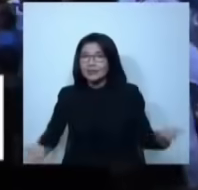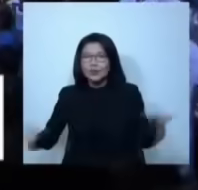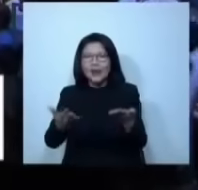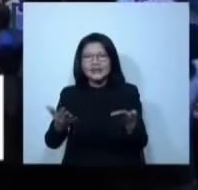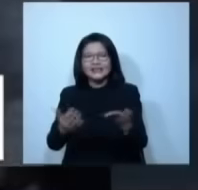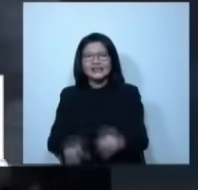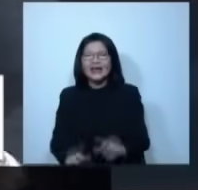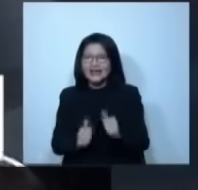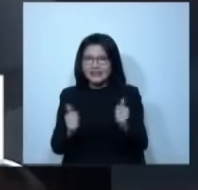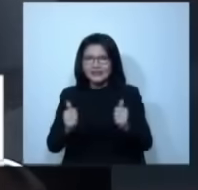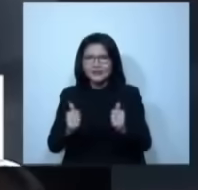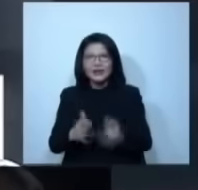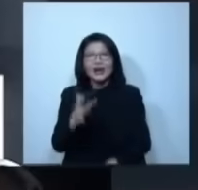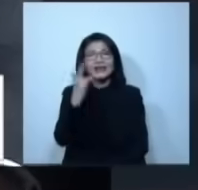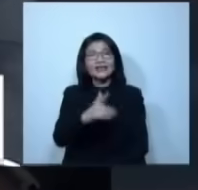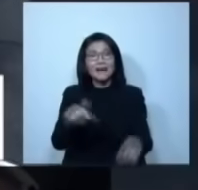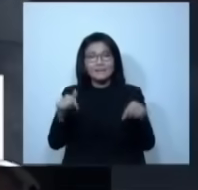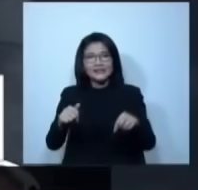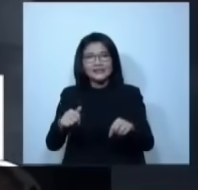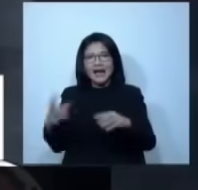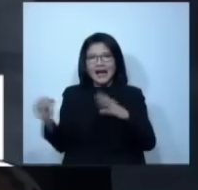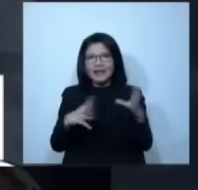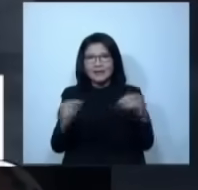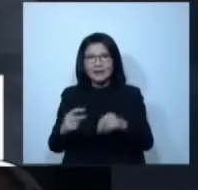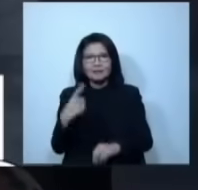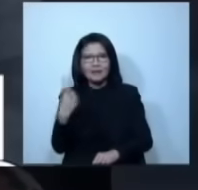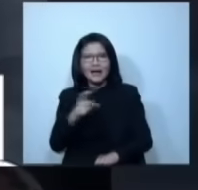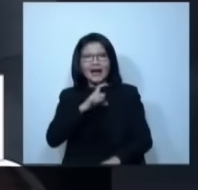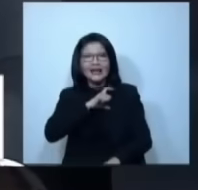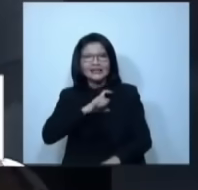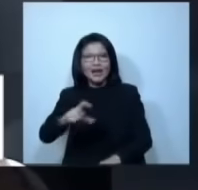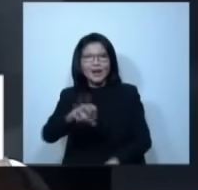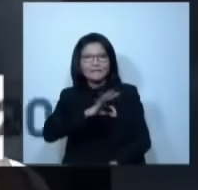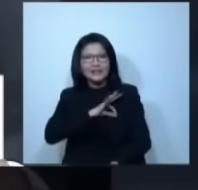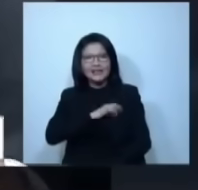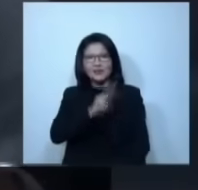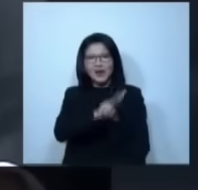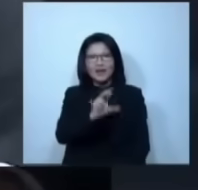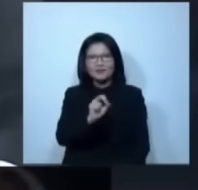hangat t Tetaplah bersama kami di debat pertama calon presiden